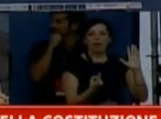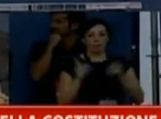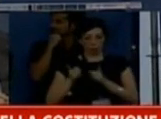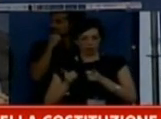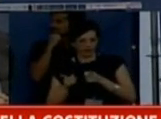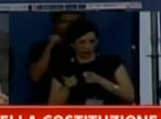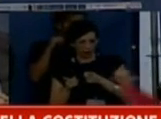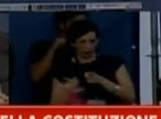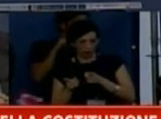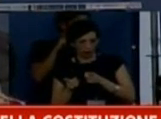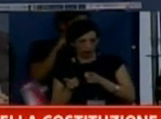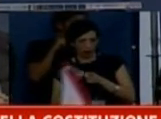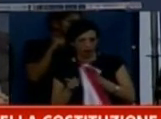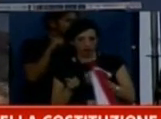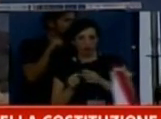attuare